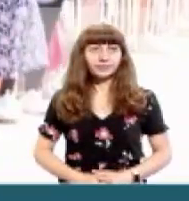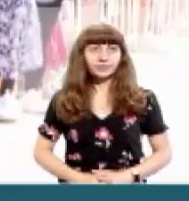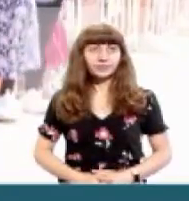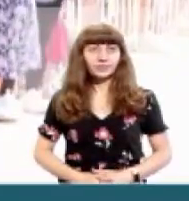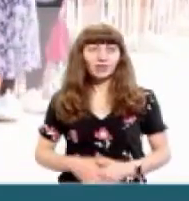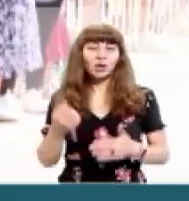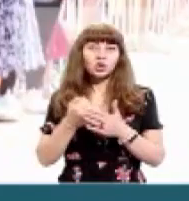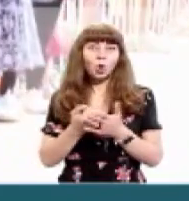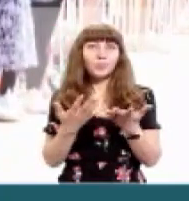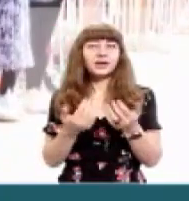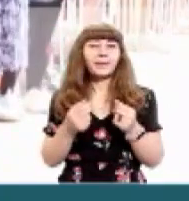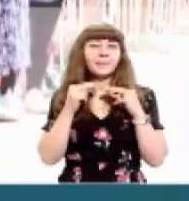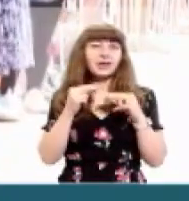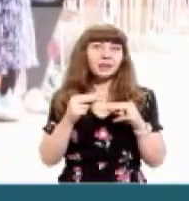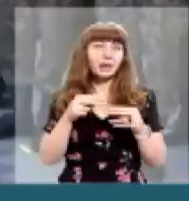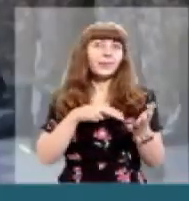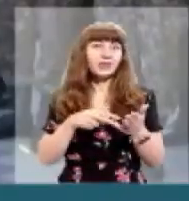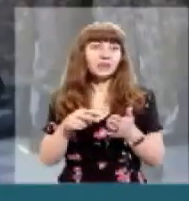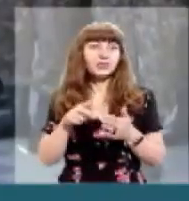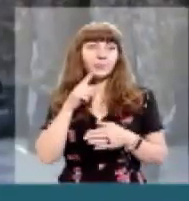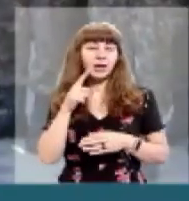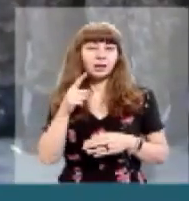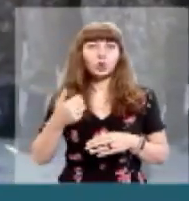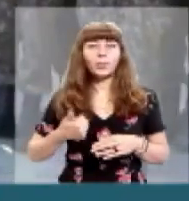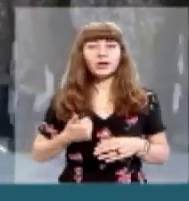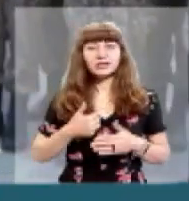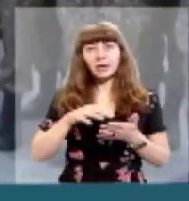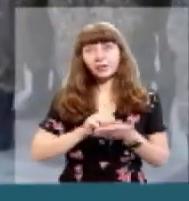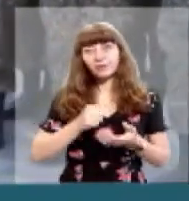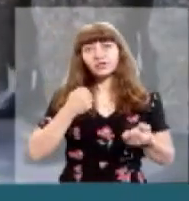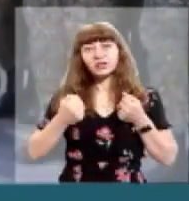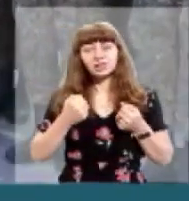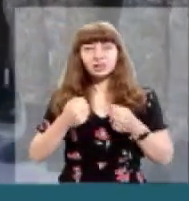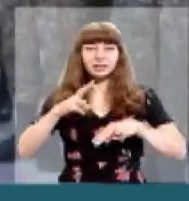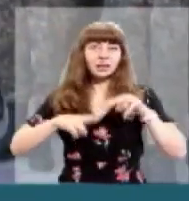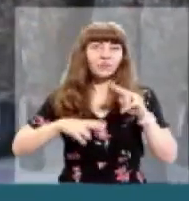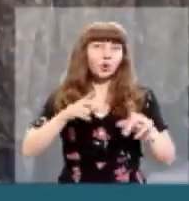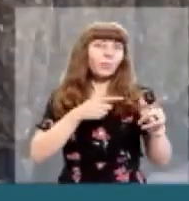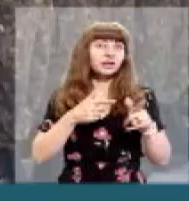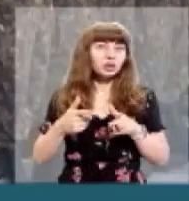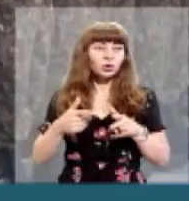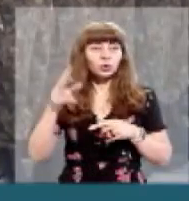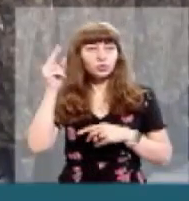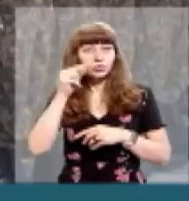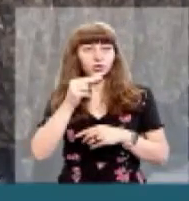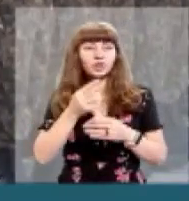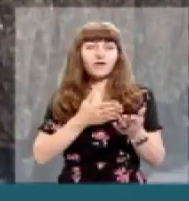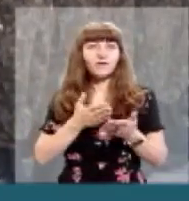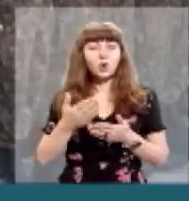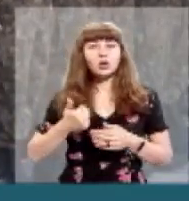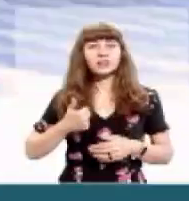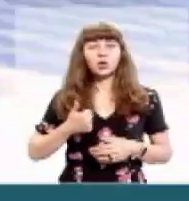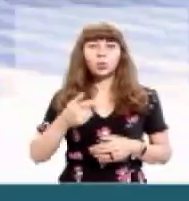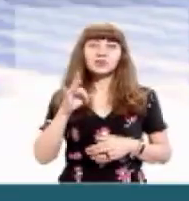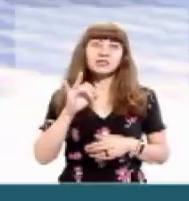До принятия присяги новобранцы проходили курс молодого бойца, занимались физической и строевой подготовкой, изучали воинские